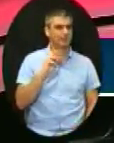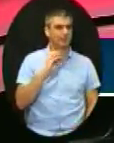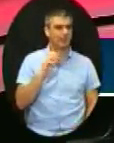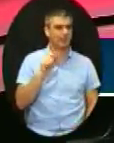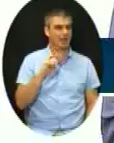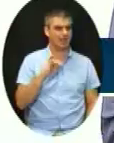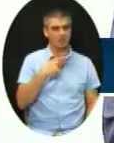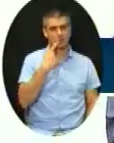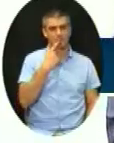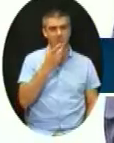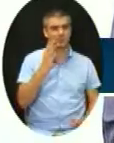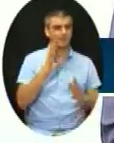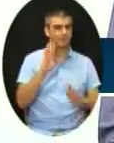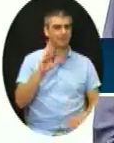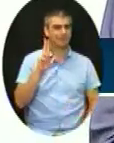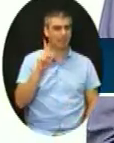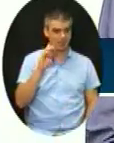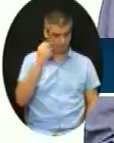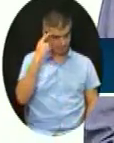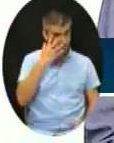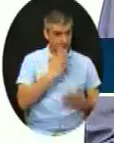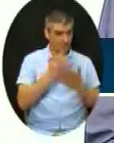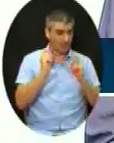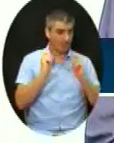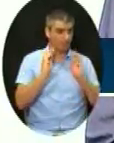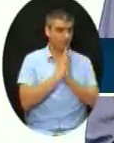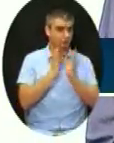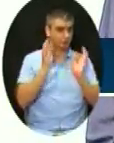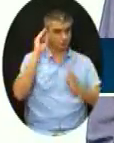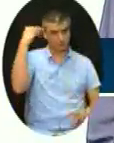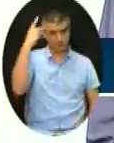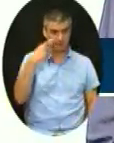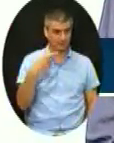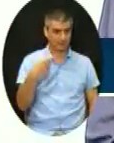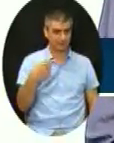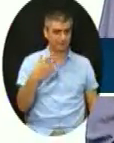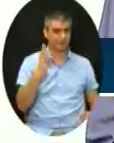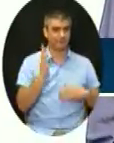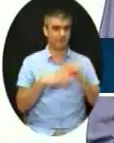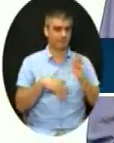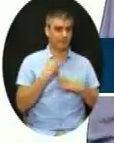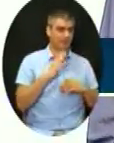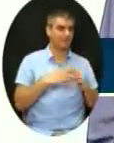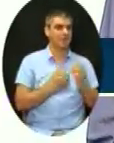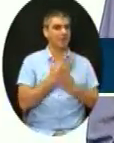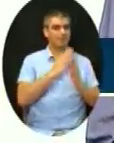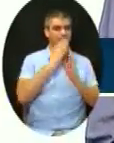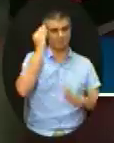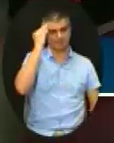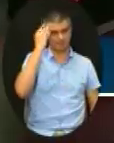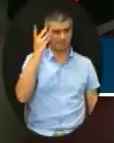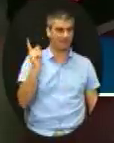שלום רב. דוברת בצלם, את יודעת אם היו בקשות רשמיות של הפלסטינים לבנייה ולהקמת בית